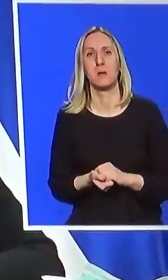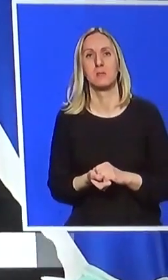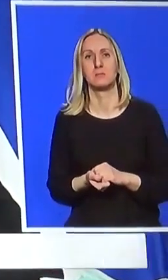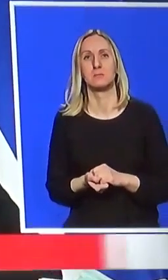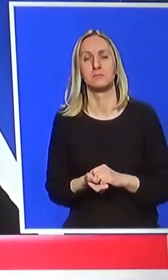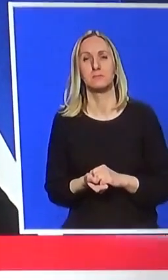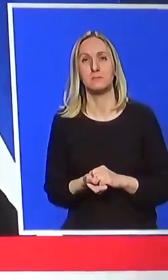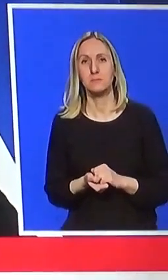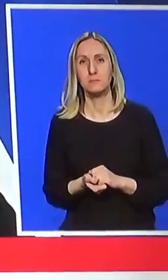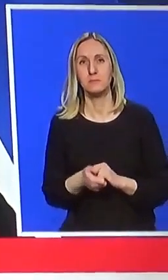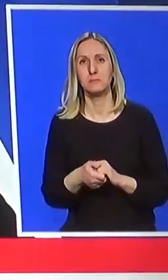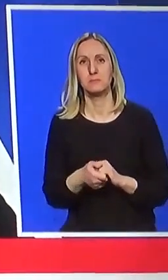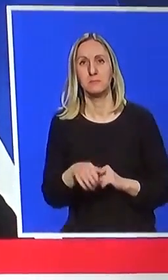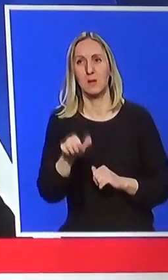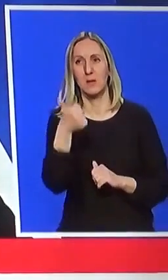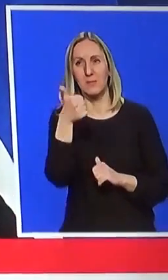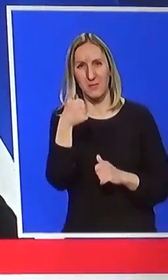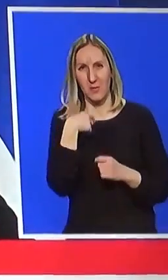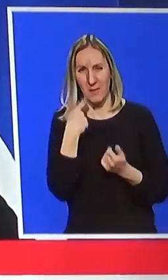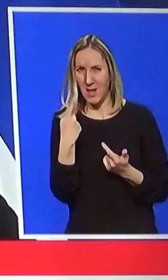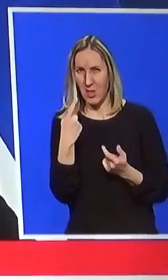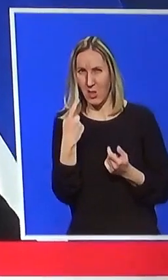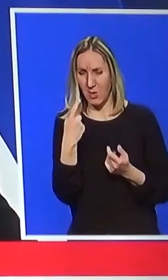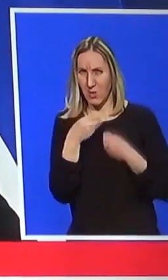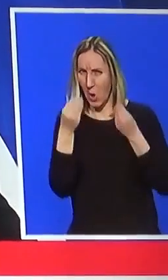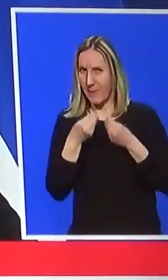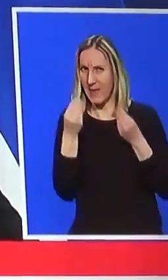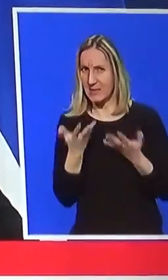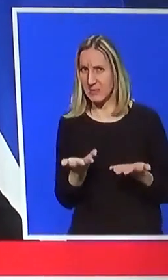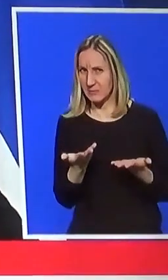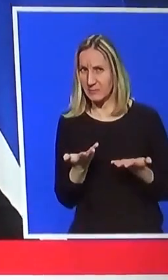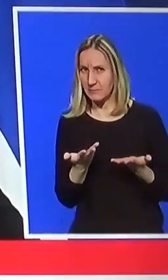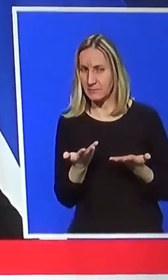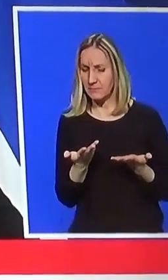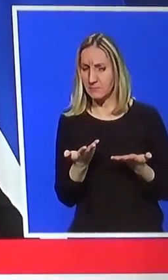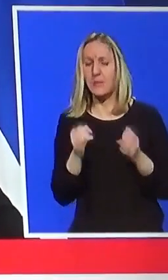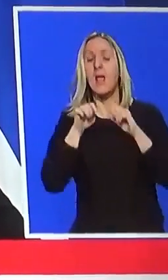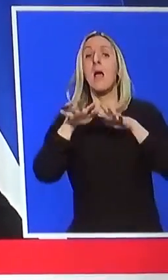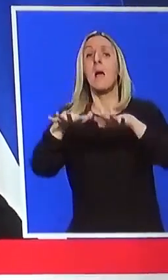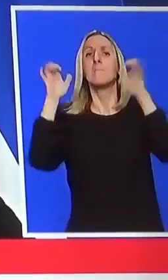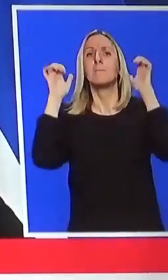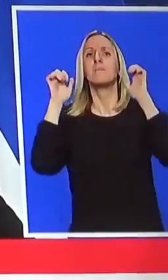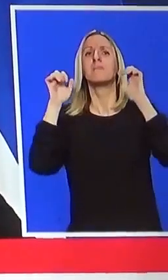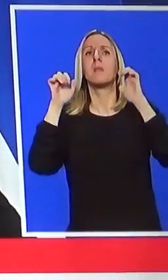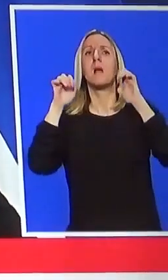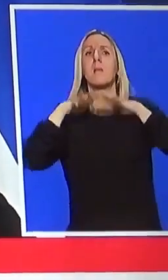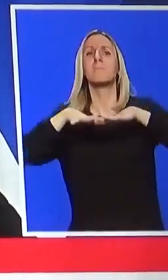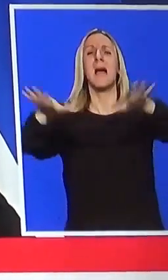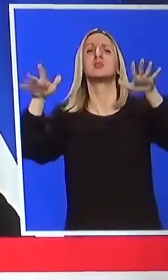Evo sad prvo da te pojmove razjasnimo, taj koncept i masovnog testiranja moj nije